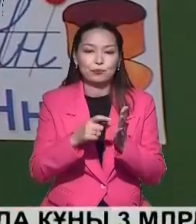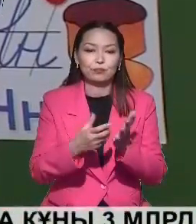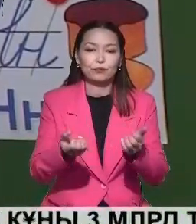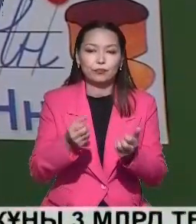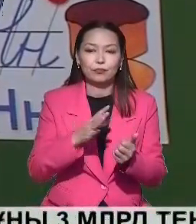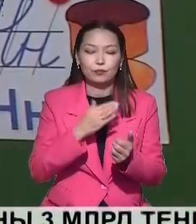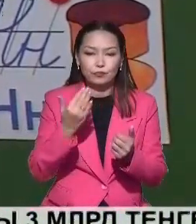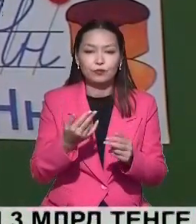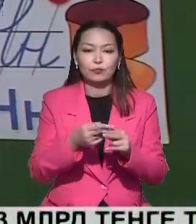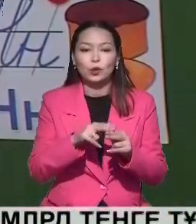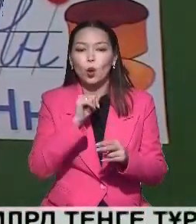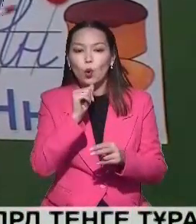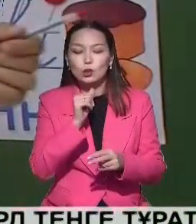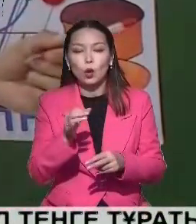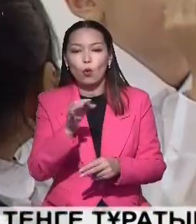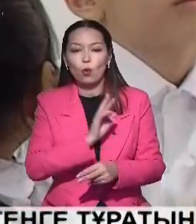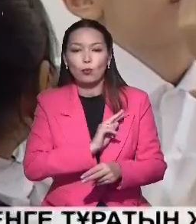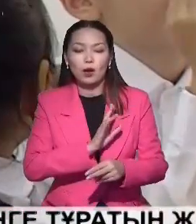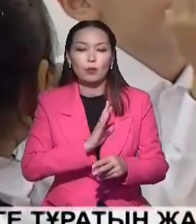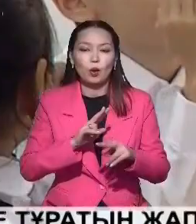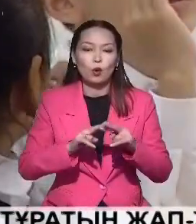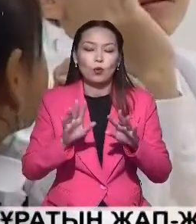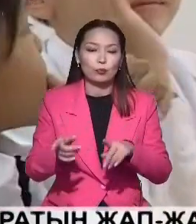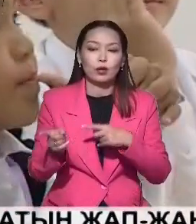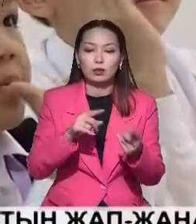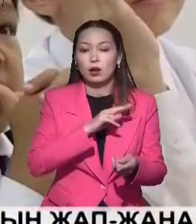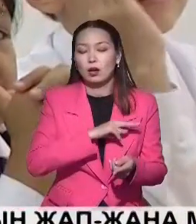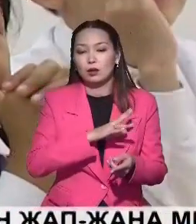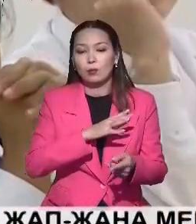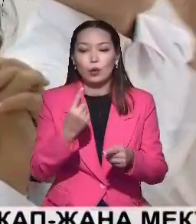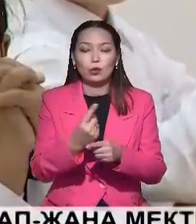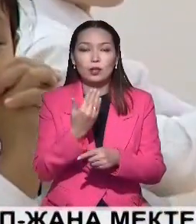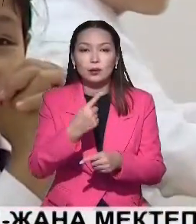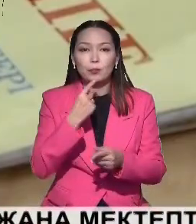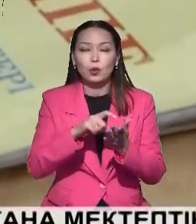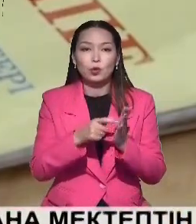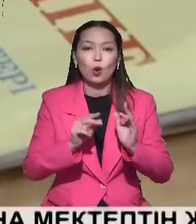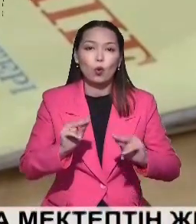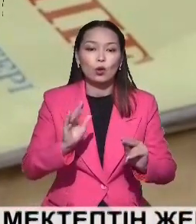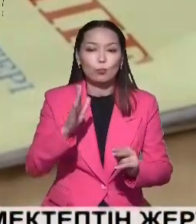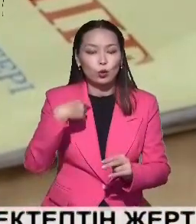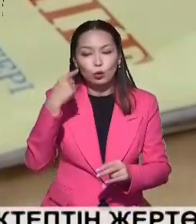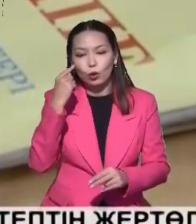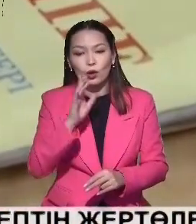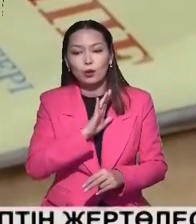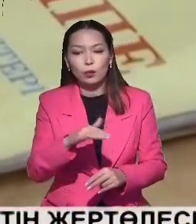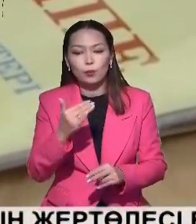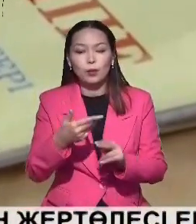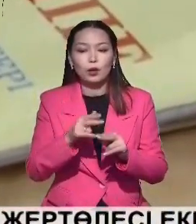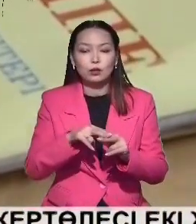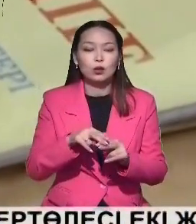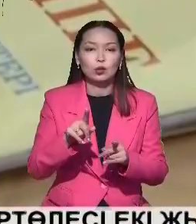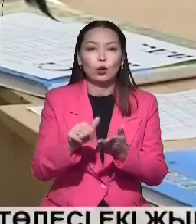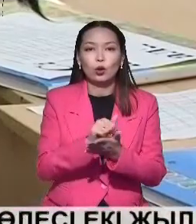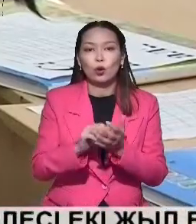жолын Қостанай облысында бастапты. Кейін Елордаға қызмет ауыстырған. Алғашқыда бастауыш сыныпқа мұғалім боламын деп ойламаған. Алайда оқуға құжат